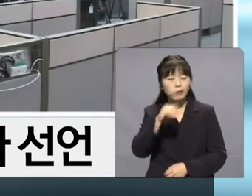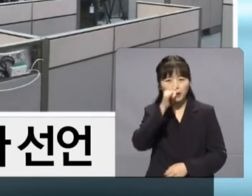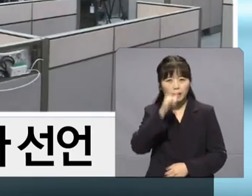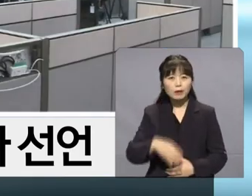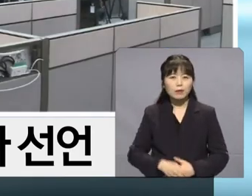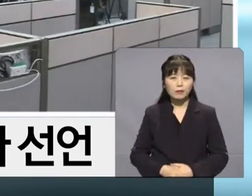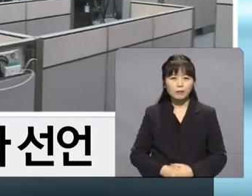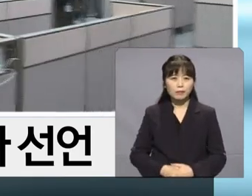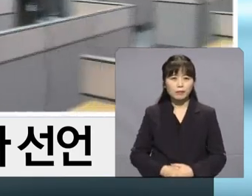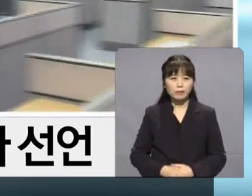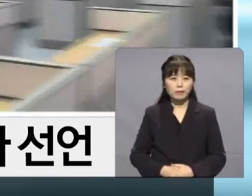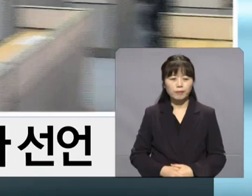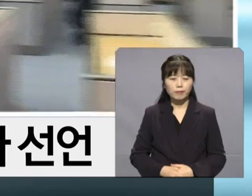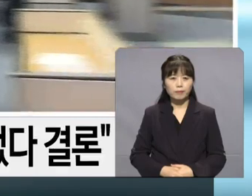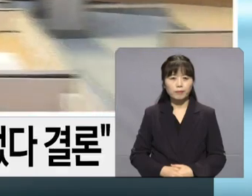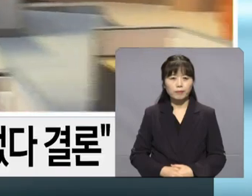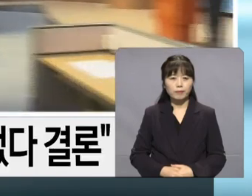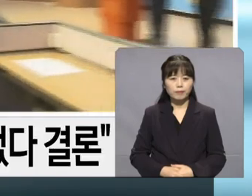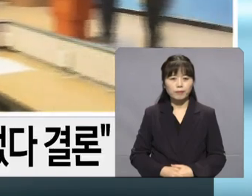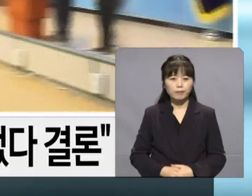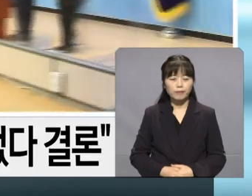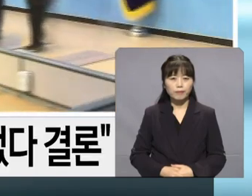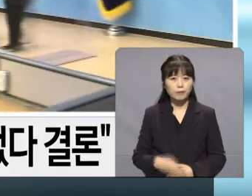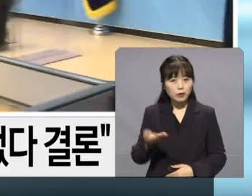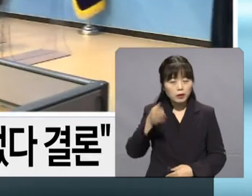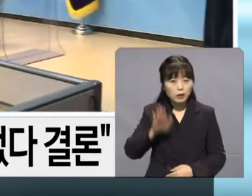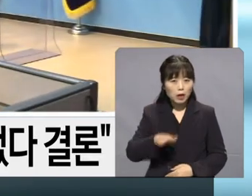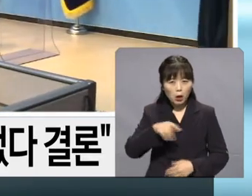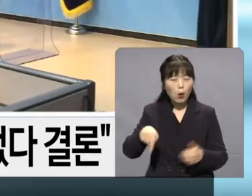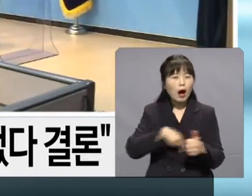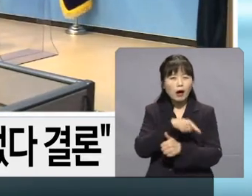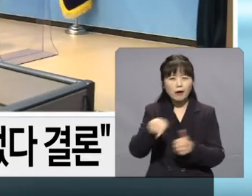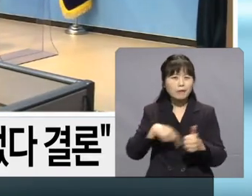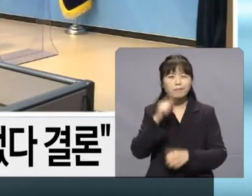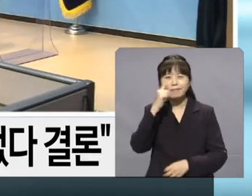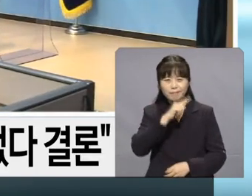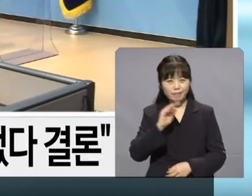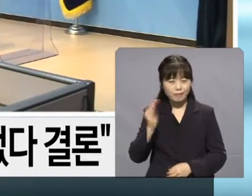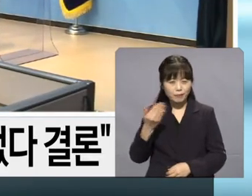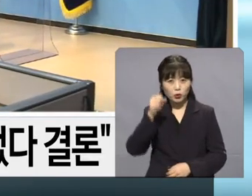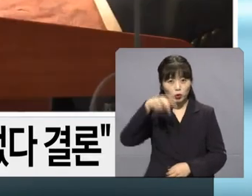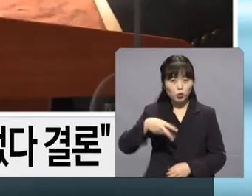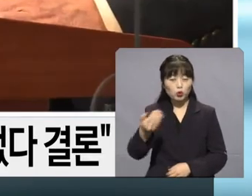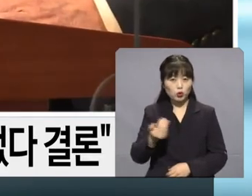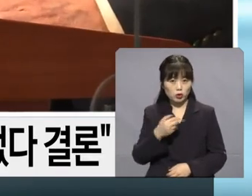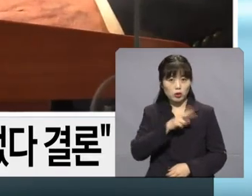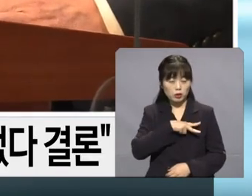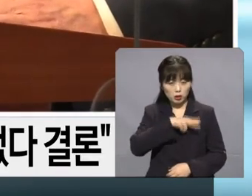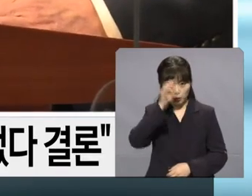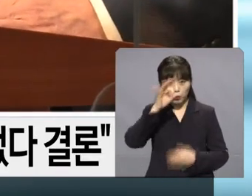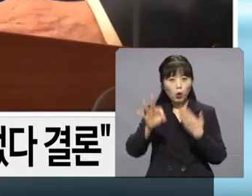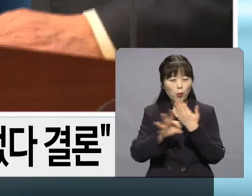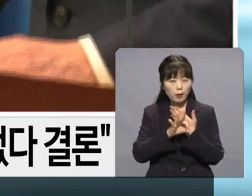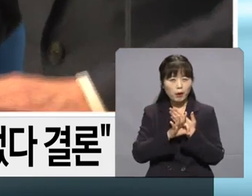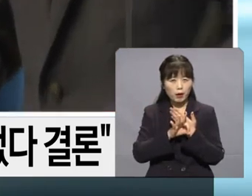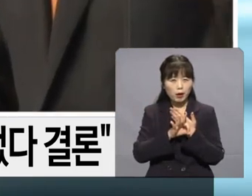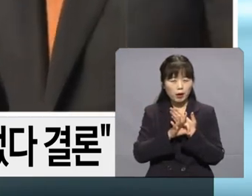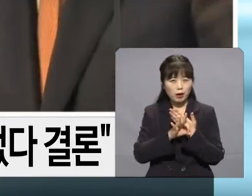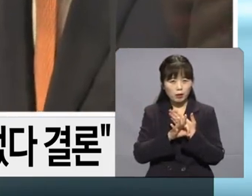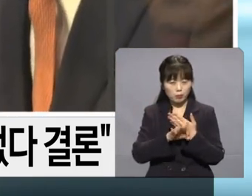들어요 돌이켜보면 오히려 그런데 지금 환경이 굉장히 나빠졌잖아요 유승민 전 의원 어떻게 보면 좀